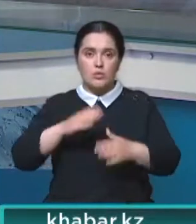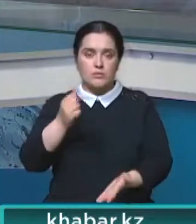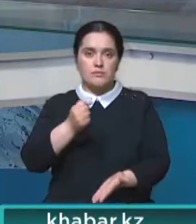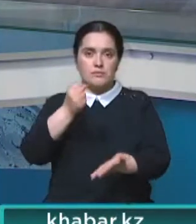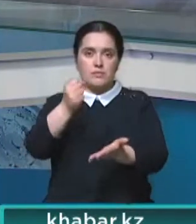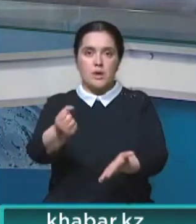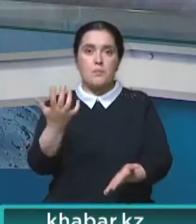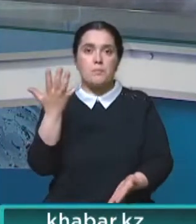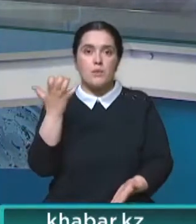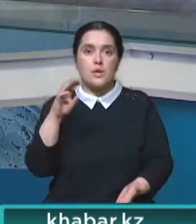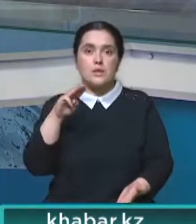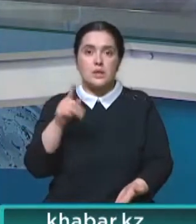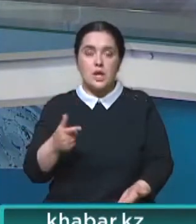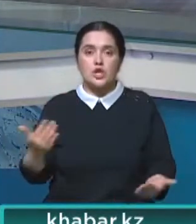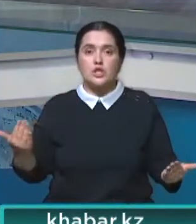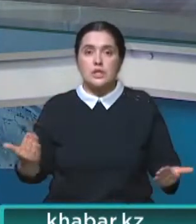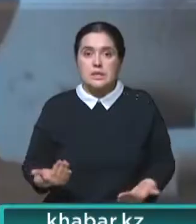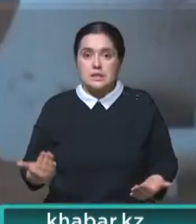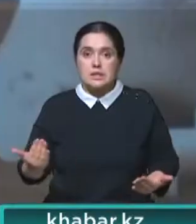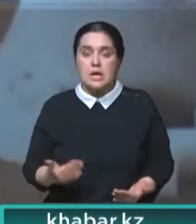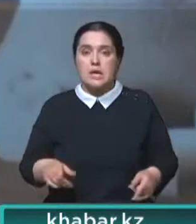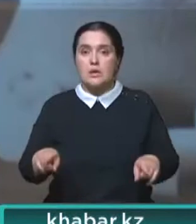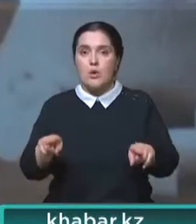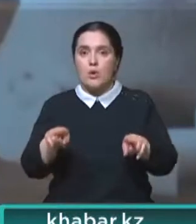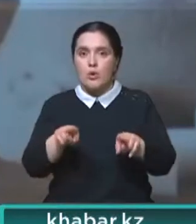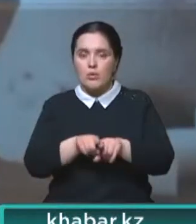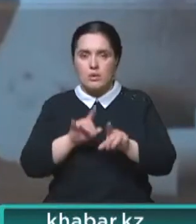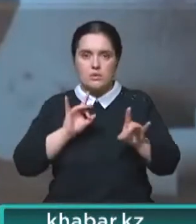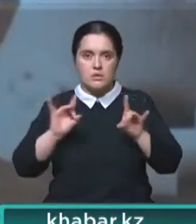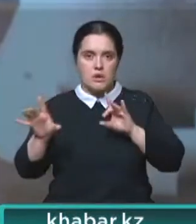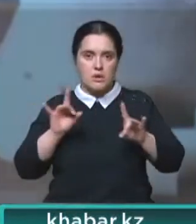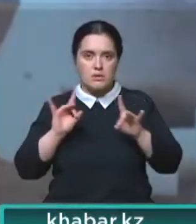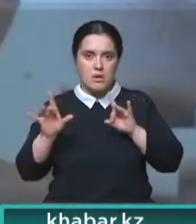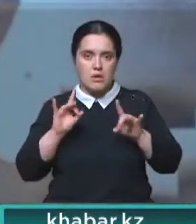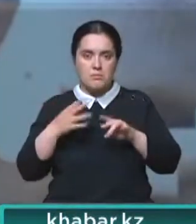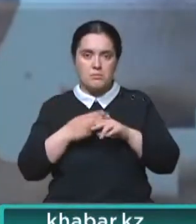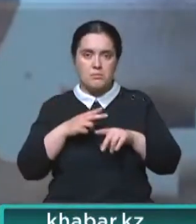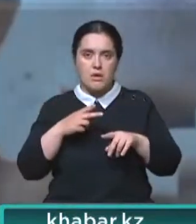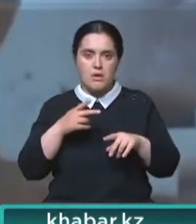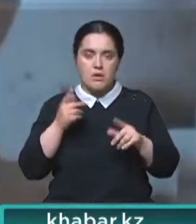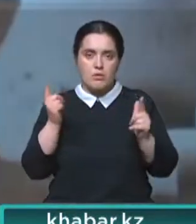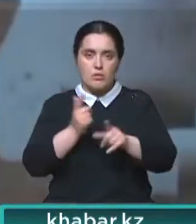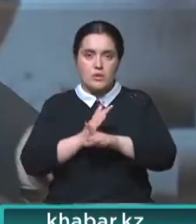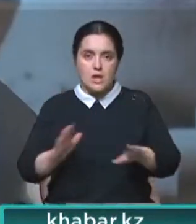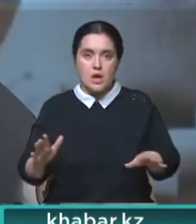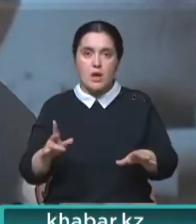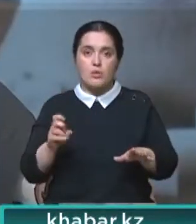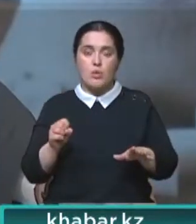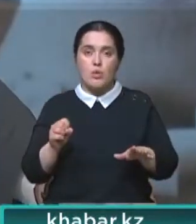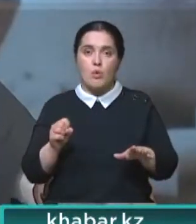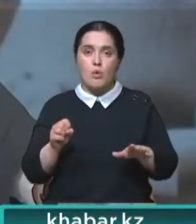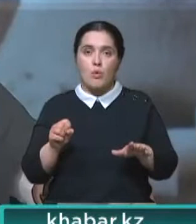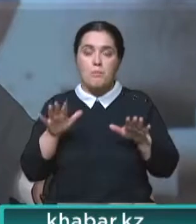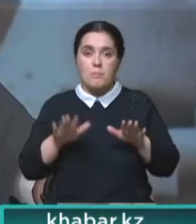и по цене в 500 тенге. Жители, естественно, такой в кавычках маркетинговый подход не устраивает. Но местные власти уверяют,